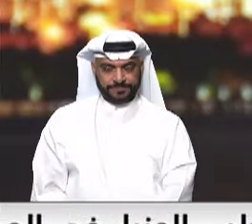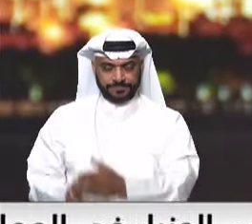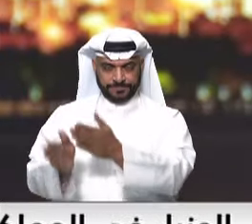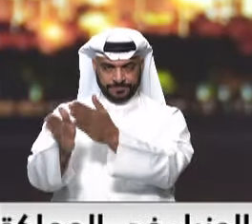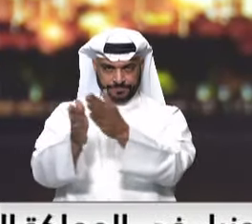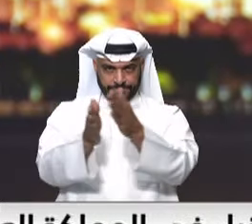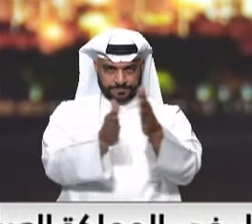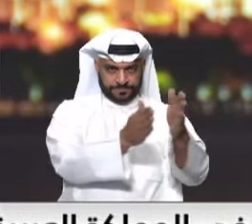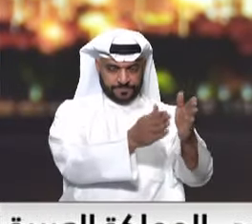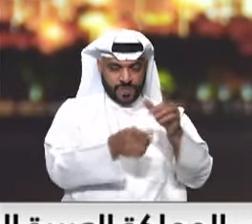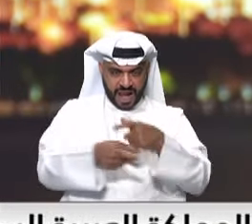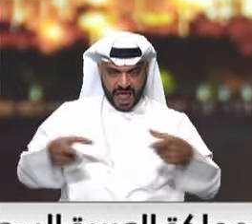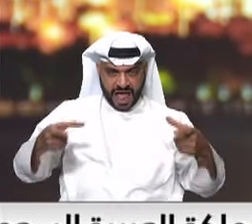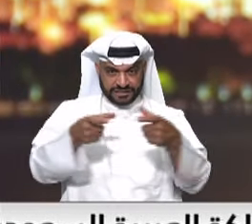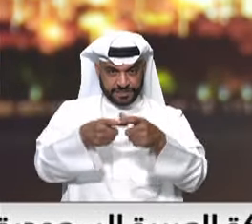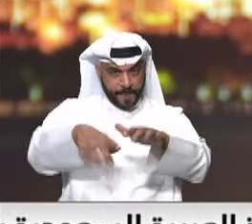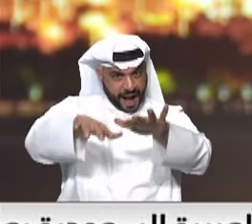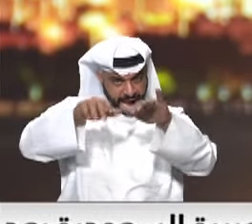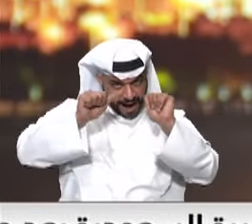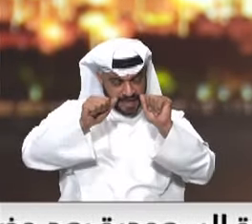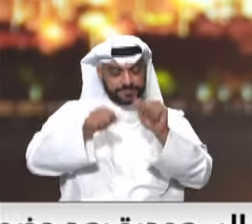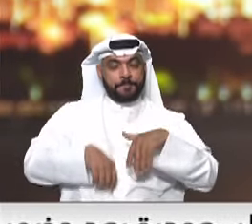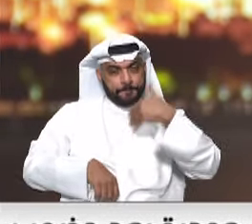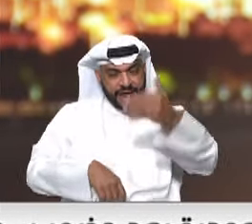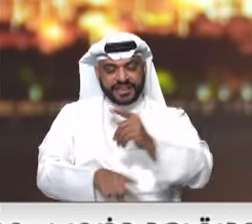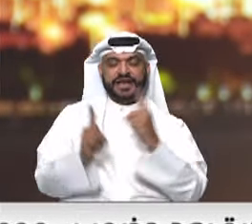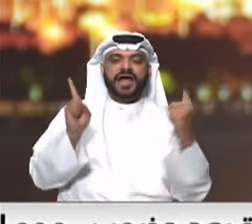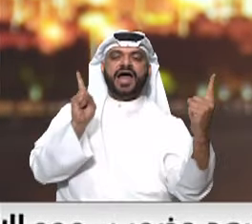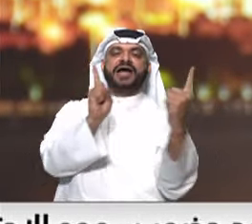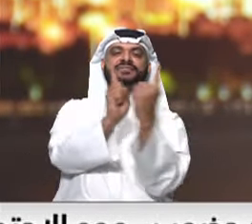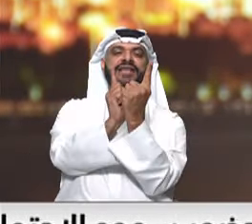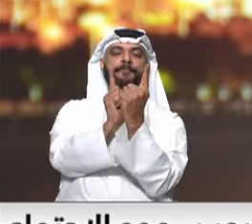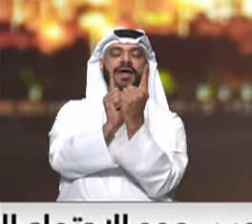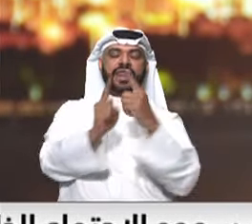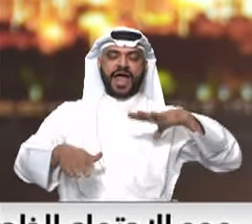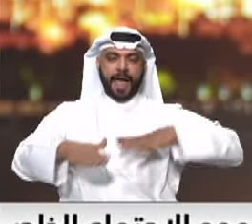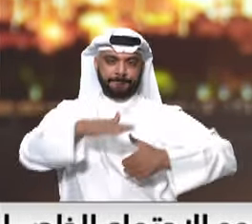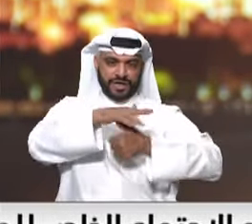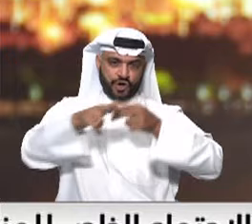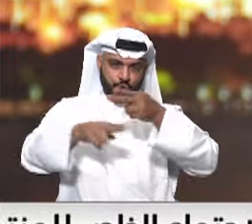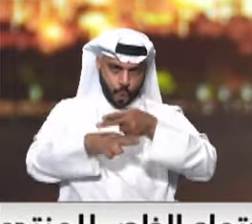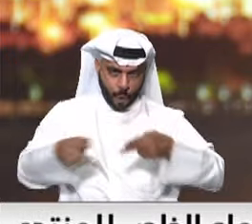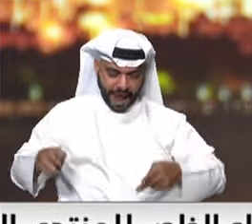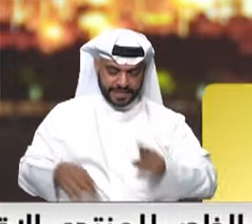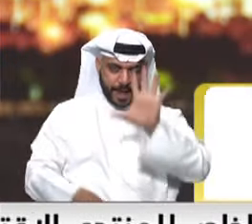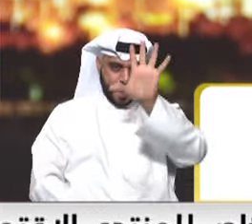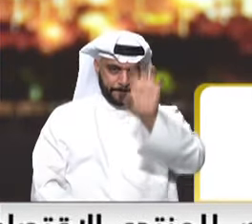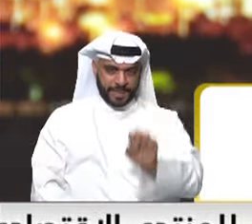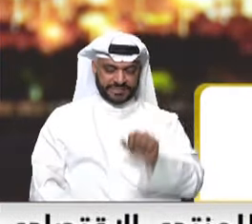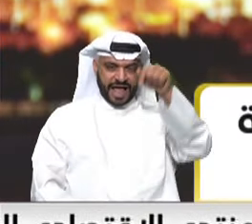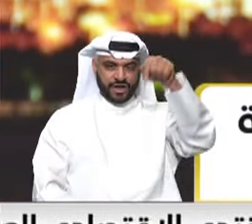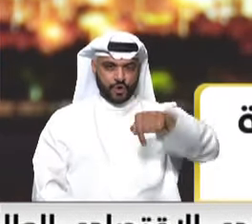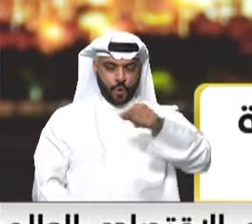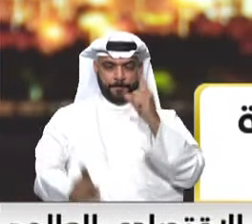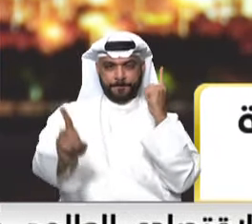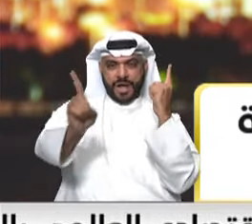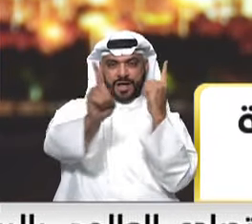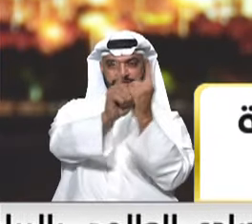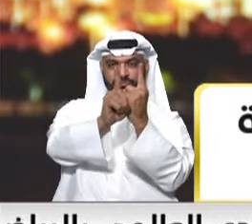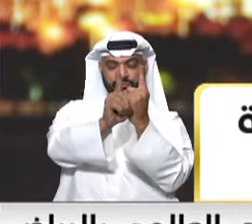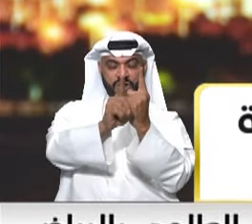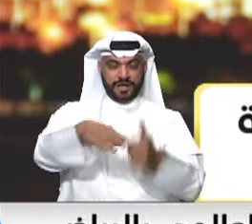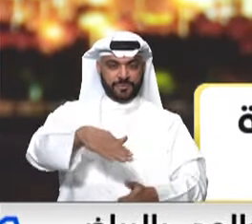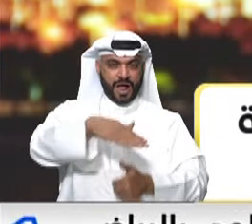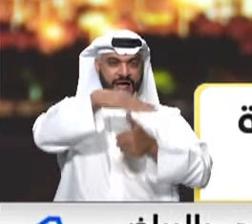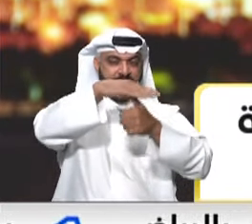استقبل حضره صاحب السمو امير البلاد الشيخ مشعل الاحمد الجابر الصباح حفظه الله ورعاه مساء اليوم اخاه صاحب السمو